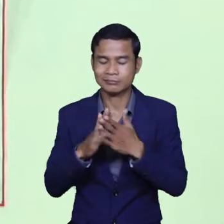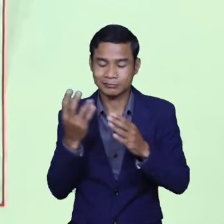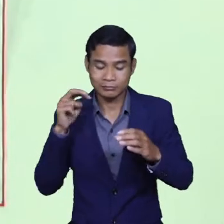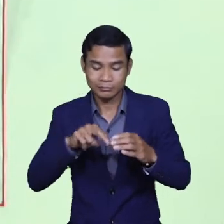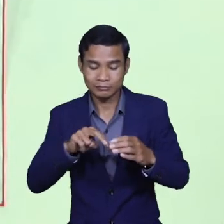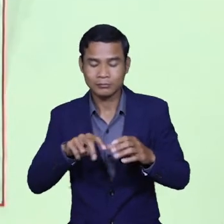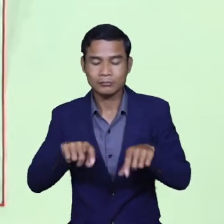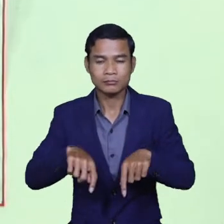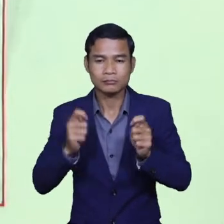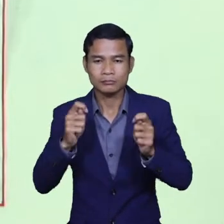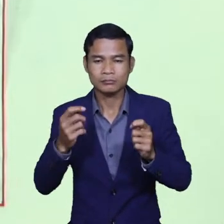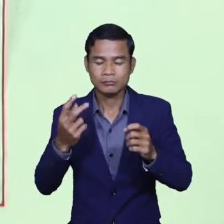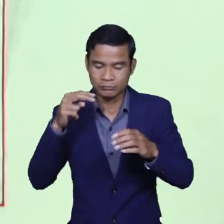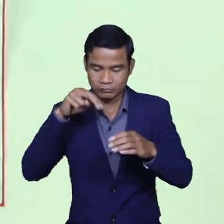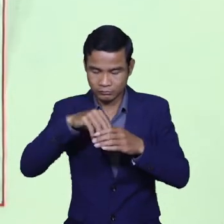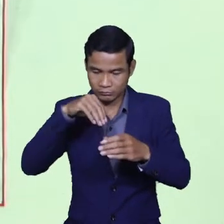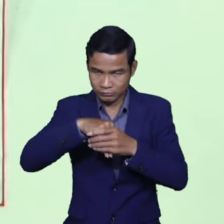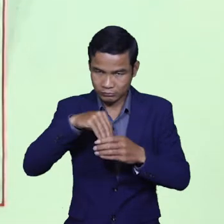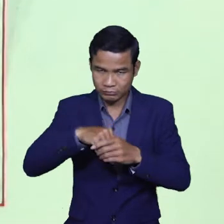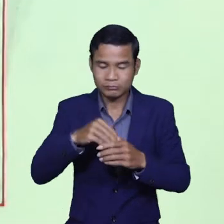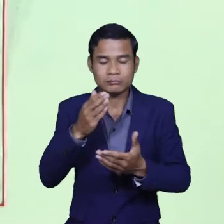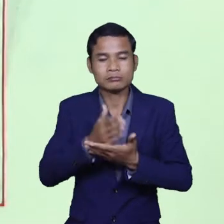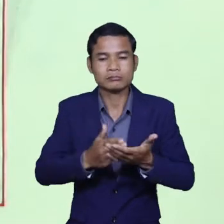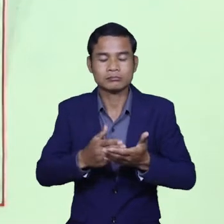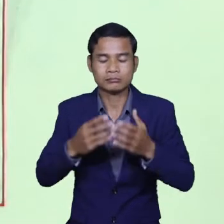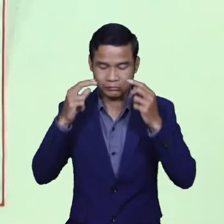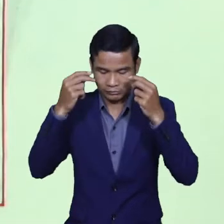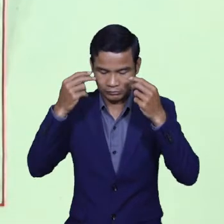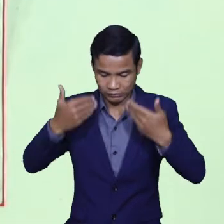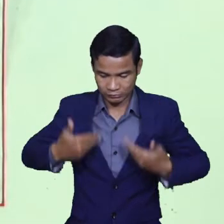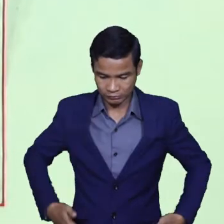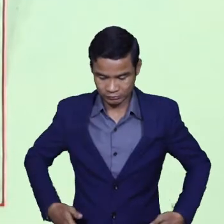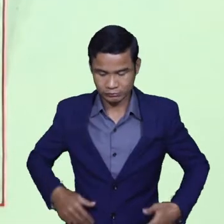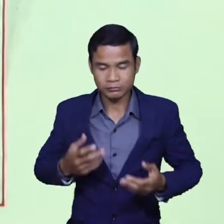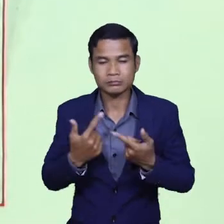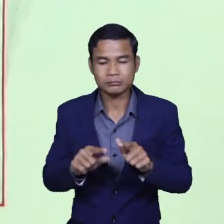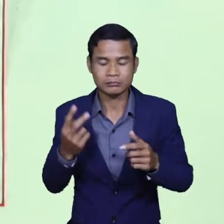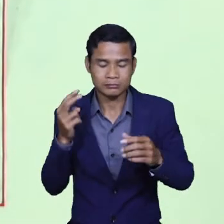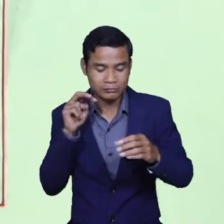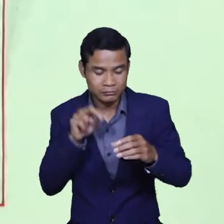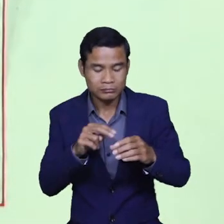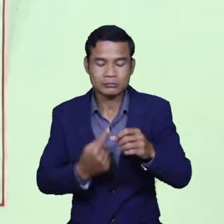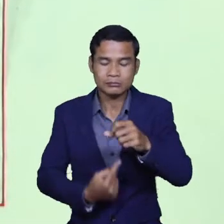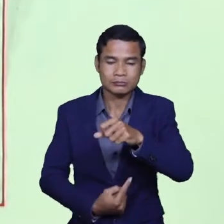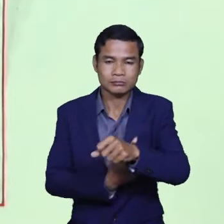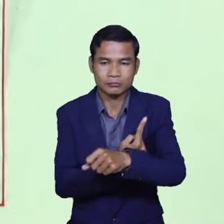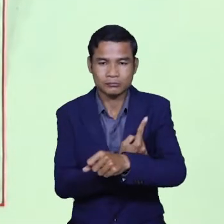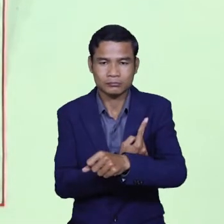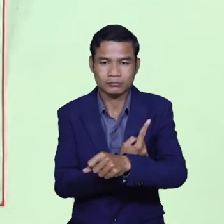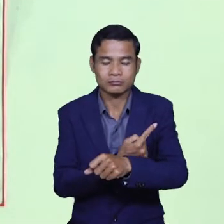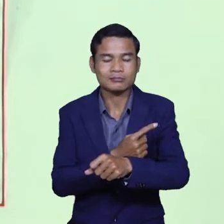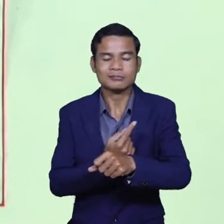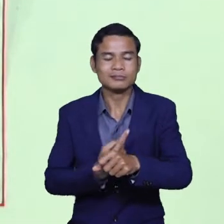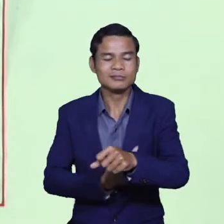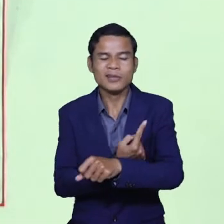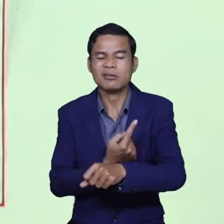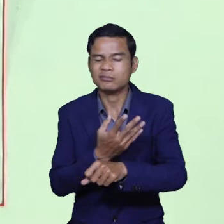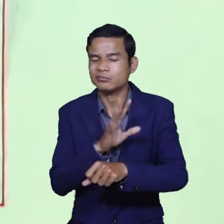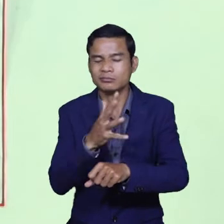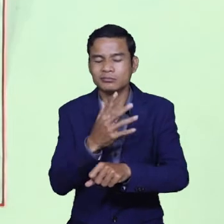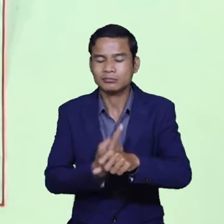កូនណាដែលបាក់នៅក្នុងផ្នែកណាមួយនៃរាងកាយរបស់យើងប៉ុន្តែវាអត់បានទៅចាទំលុះសាច់ដុំឬក៏ស្បែករប